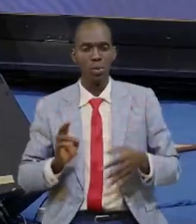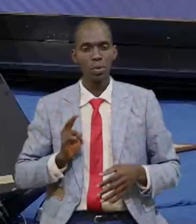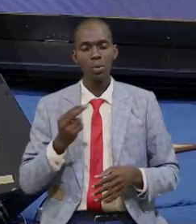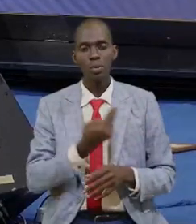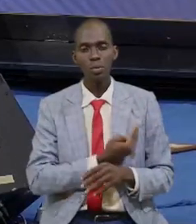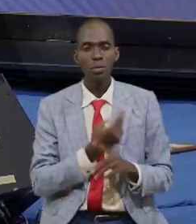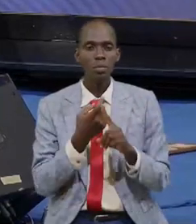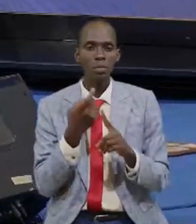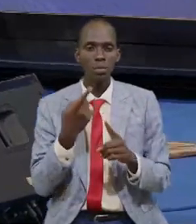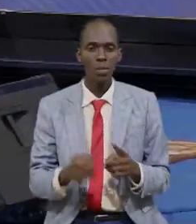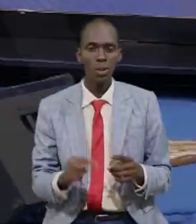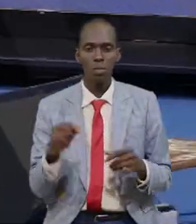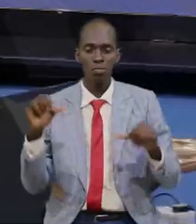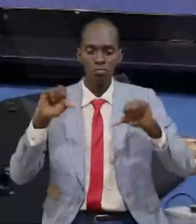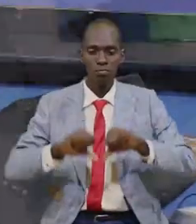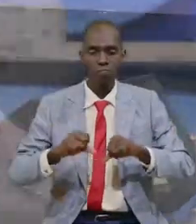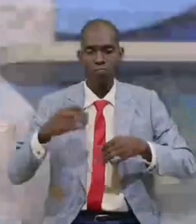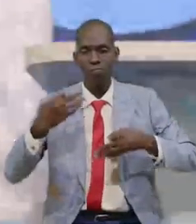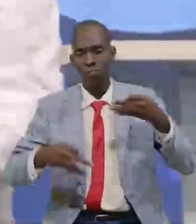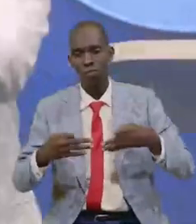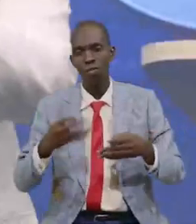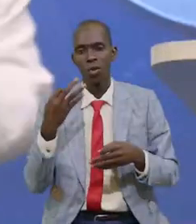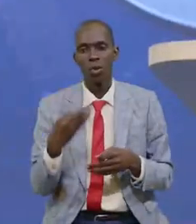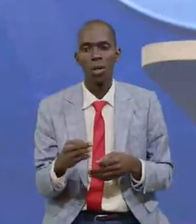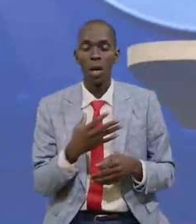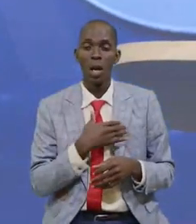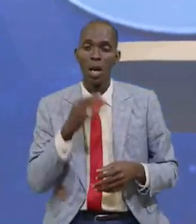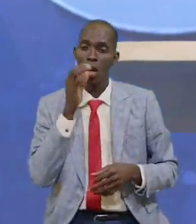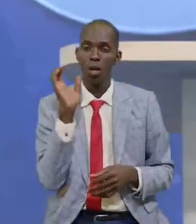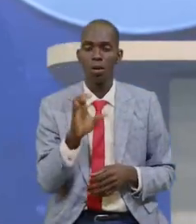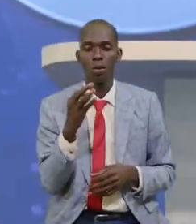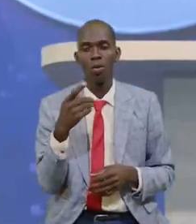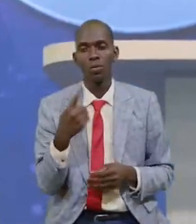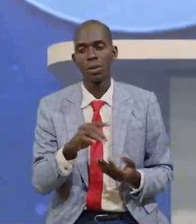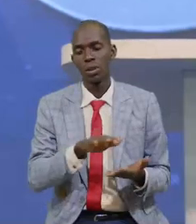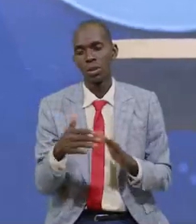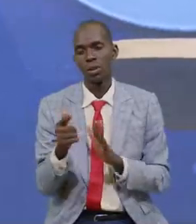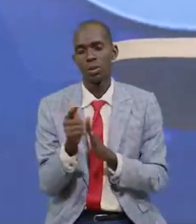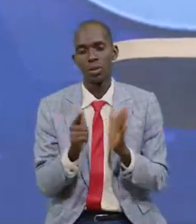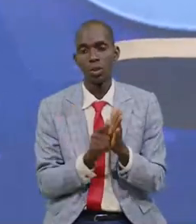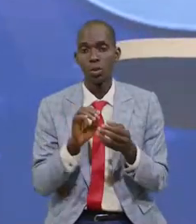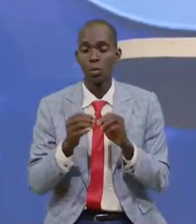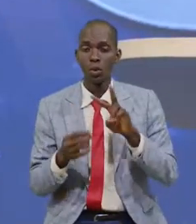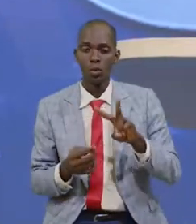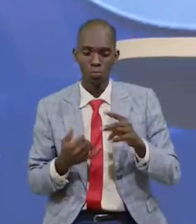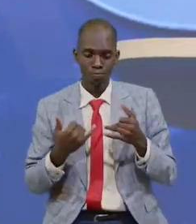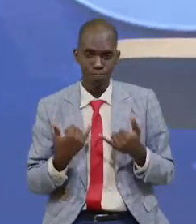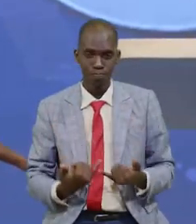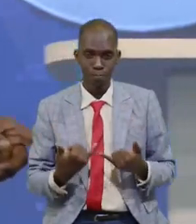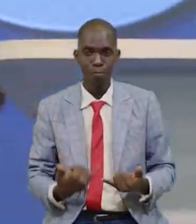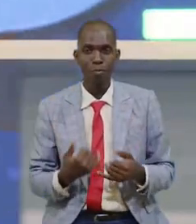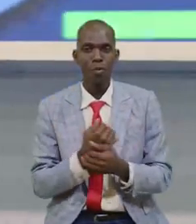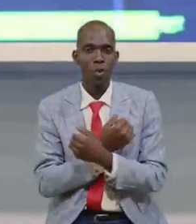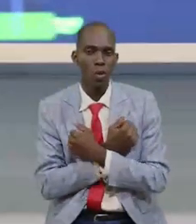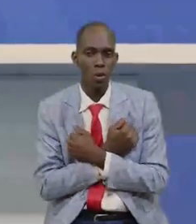libérés. Nous a libérés de la malédiction et de la condamnation de la loi morte. Deux.